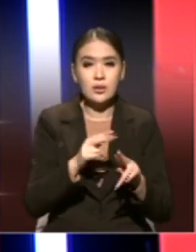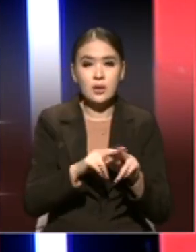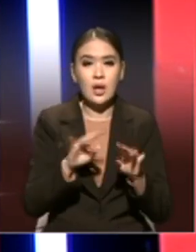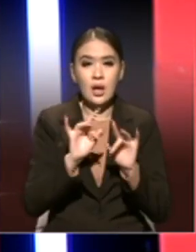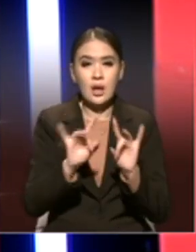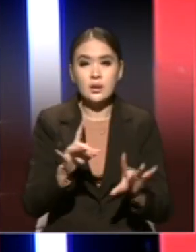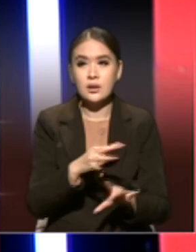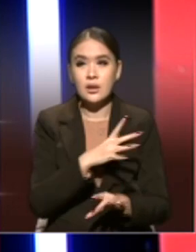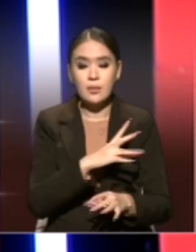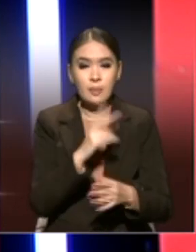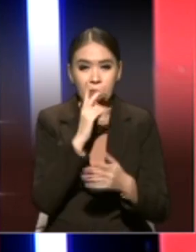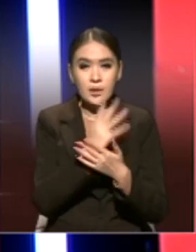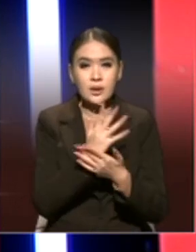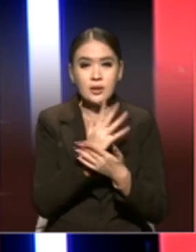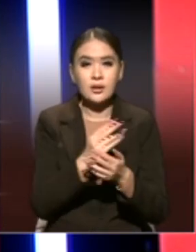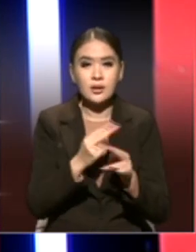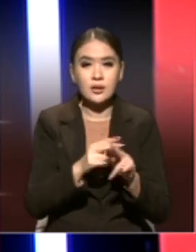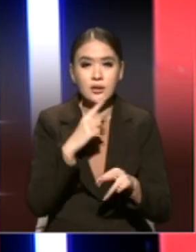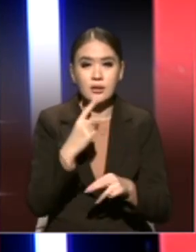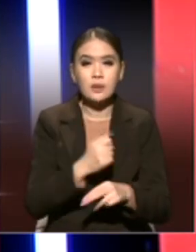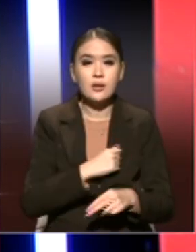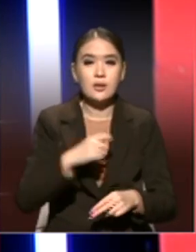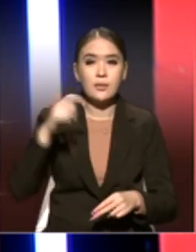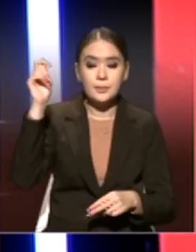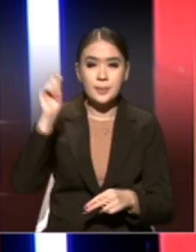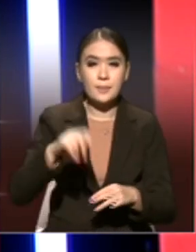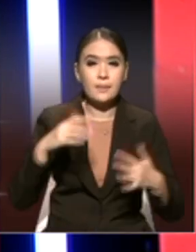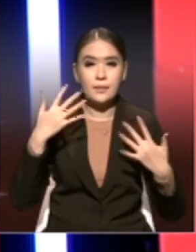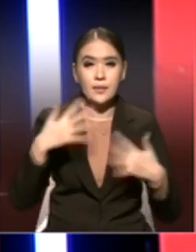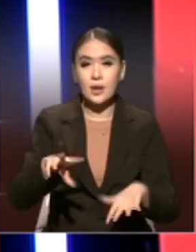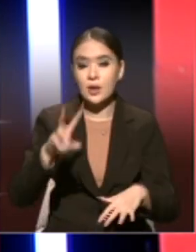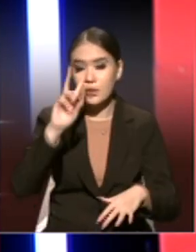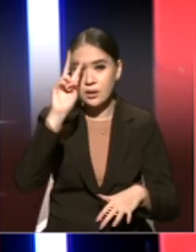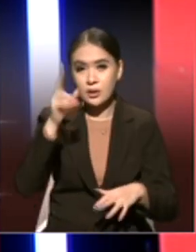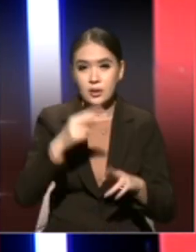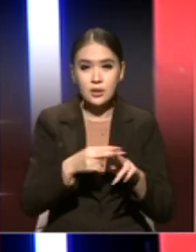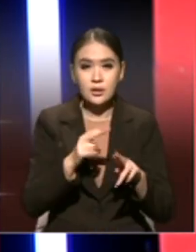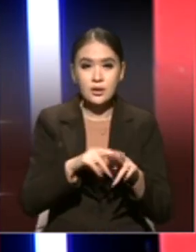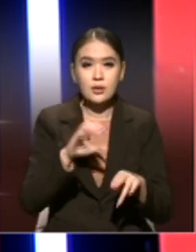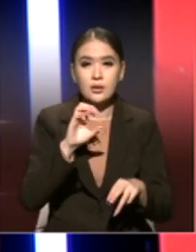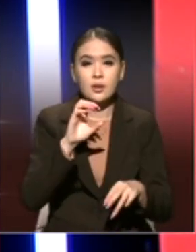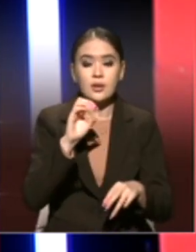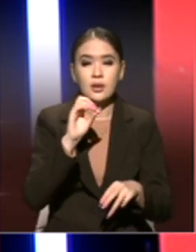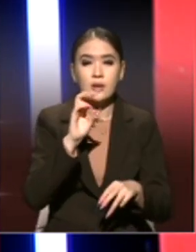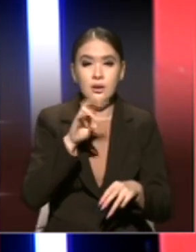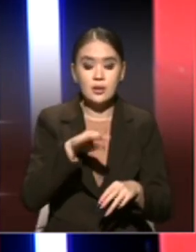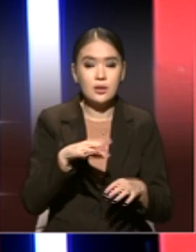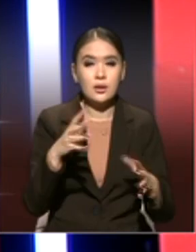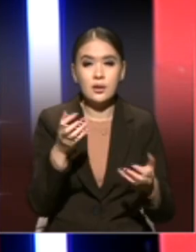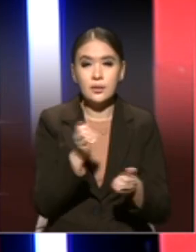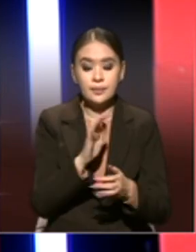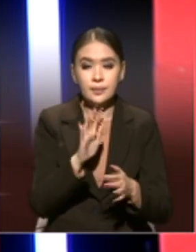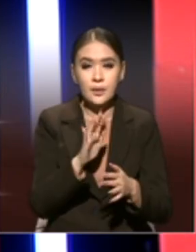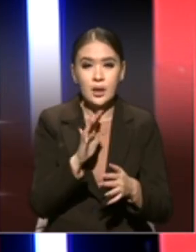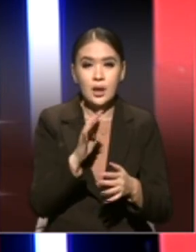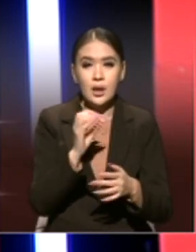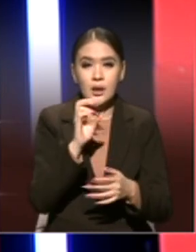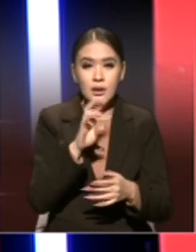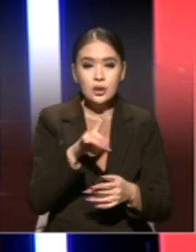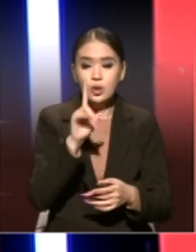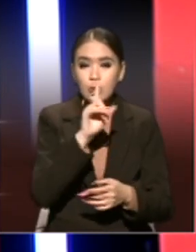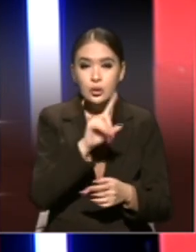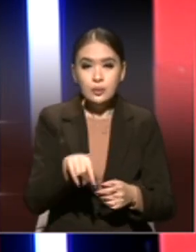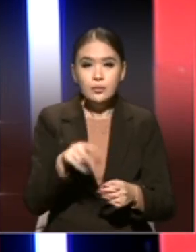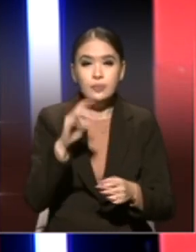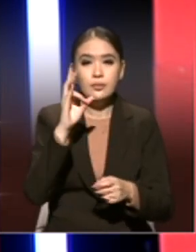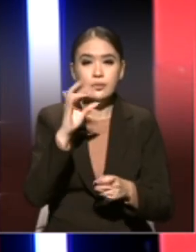жоқпыз. Шығарыңыздаршы, әскерден келгеннен кейін 2 жыл ішінде ұбытыны есепке алмай әңгімелесу нәтижесі бойынша ақылы негізде жоғары оқу